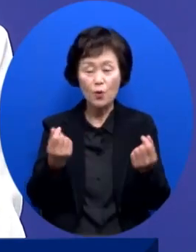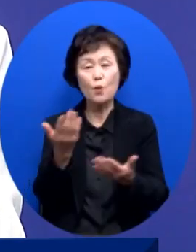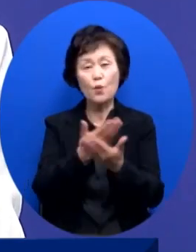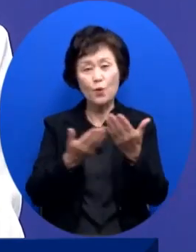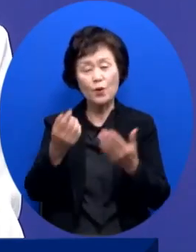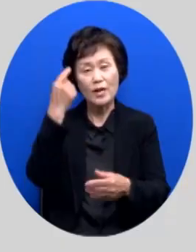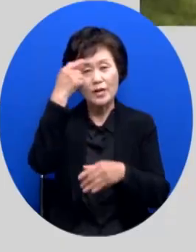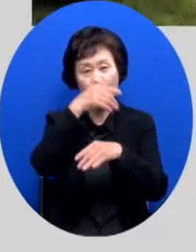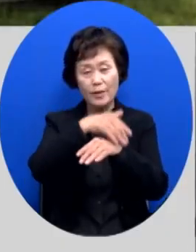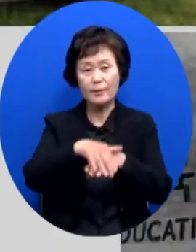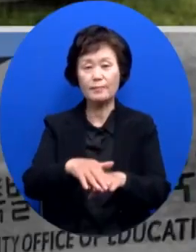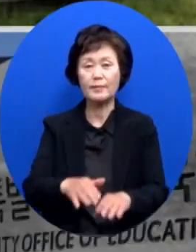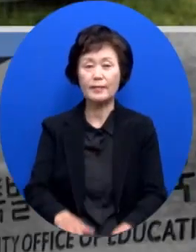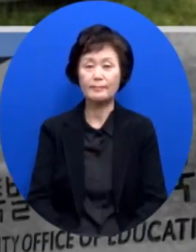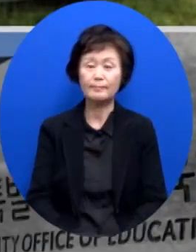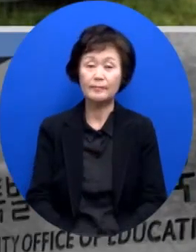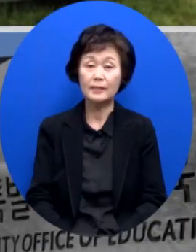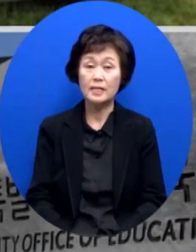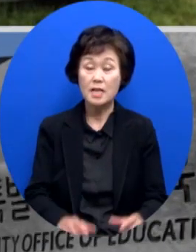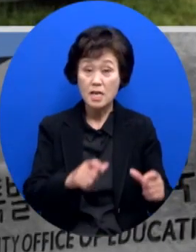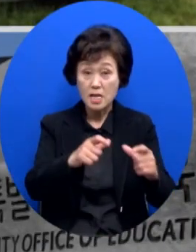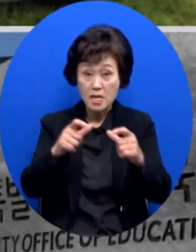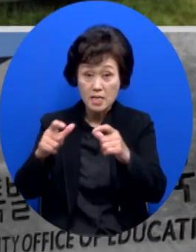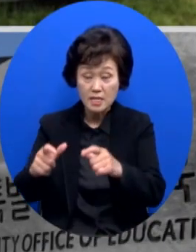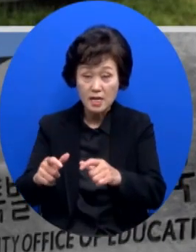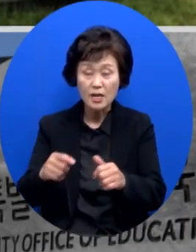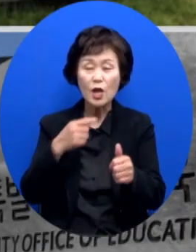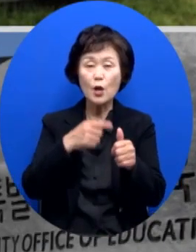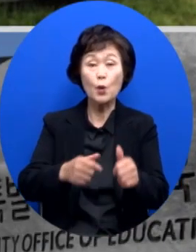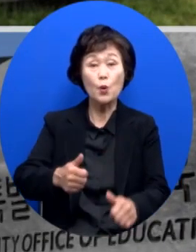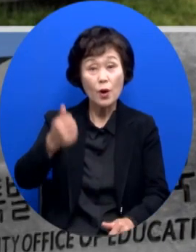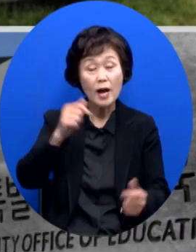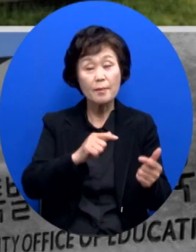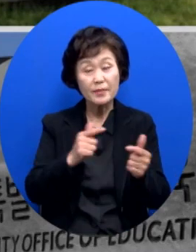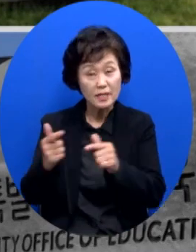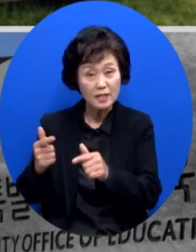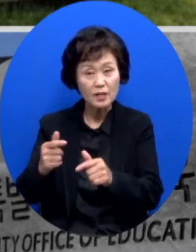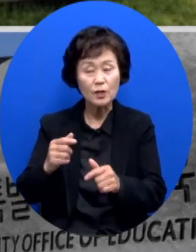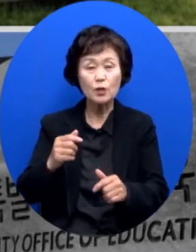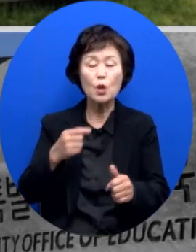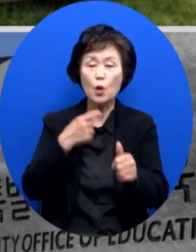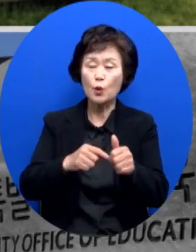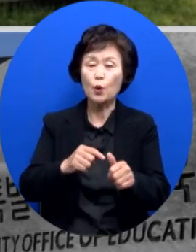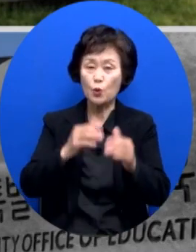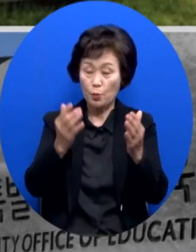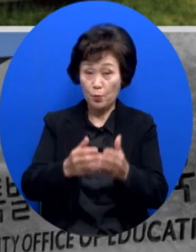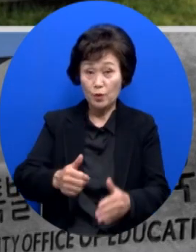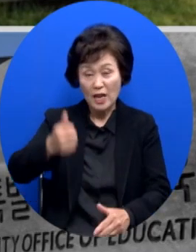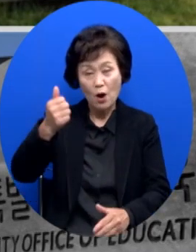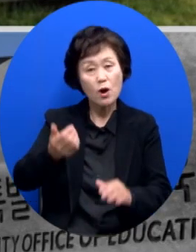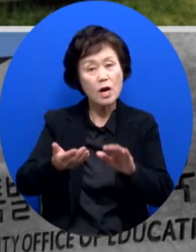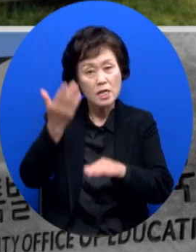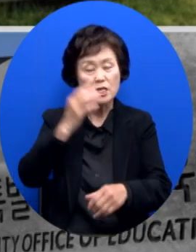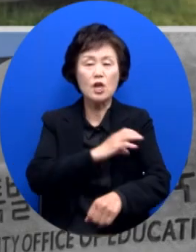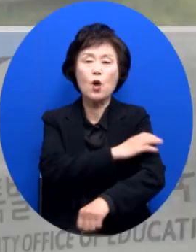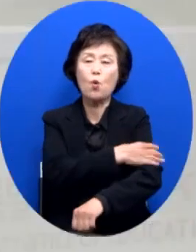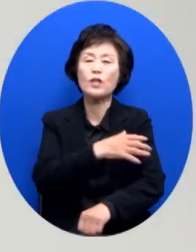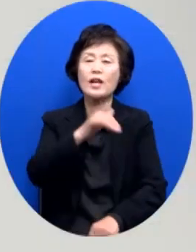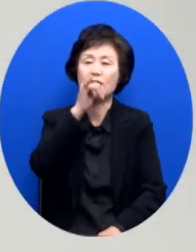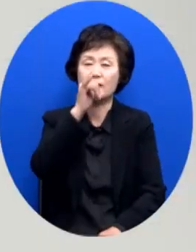기자입니다. 각 지역의 교육감은 교육부 장관 이상의 강력한 교육 권한을